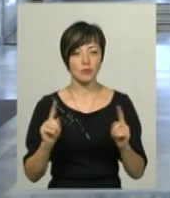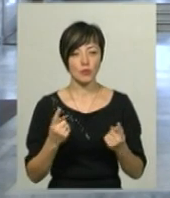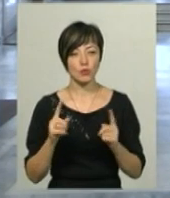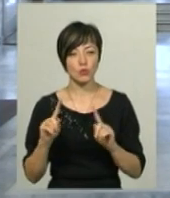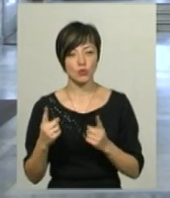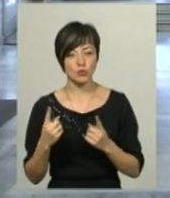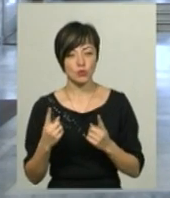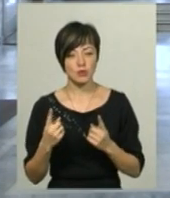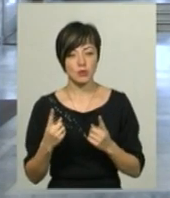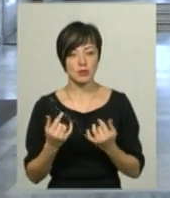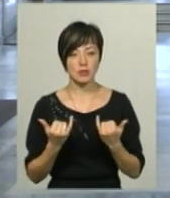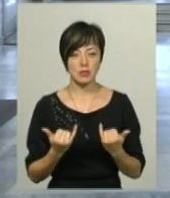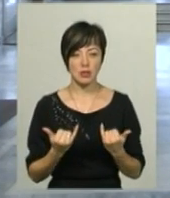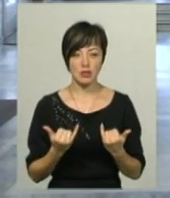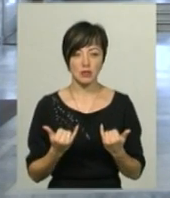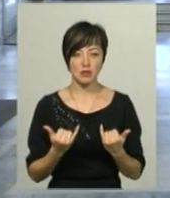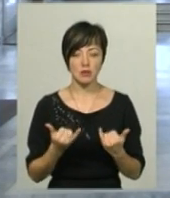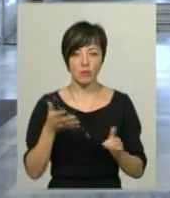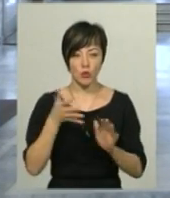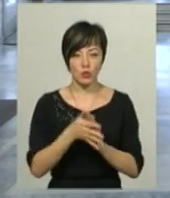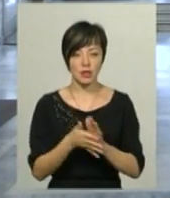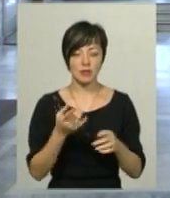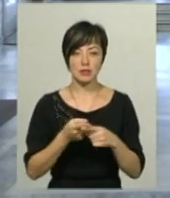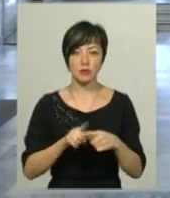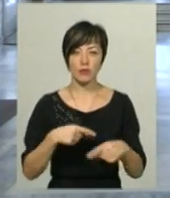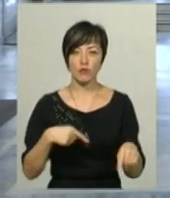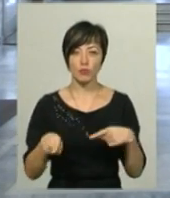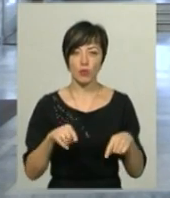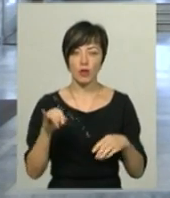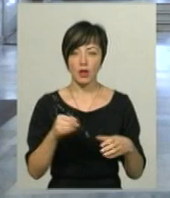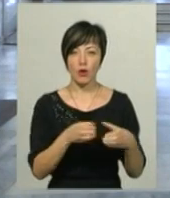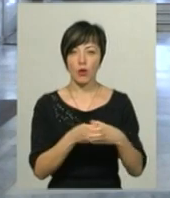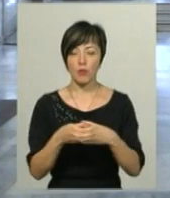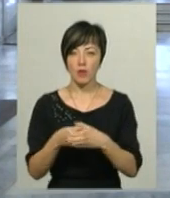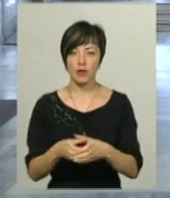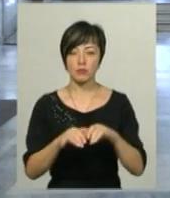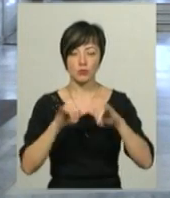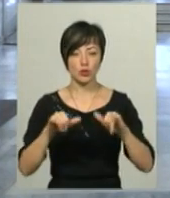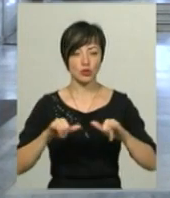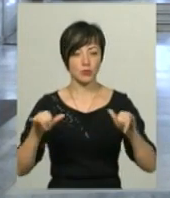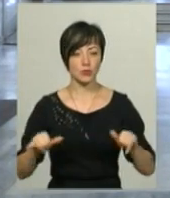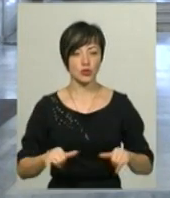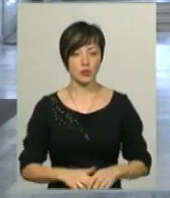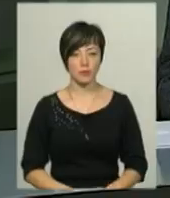дуже-дуже зараз проникли цим футболом, і команд становиться все більше і більше.